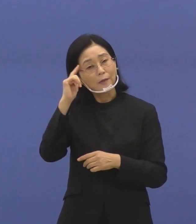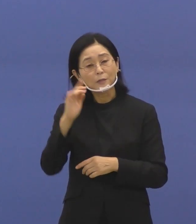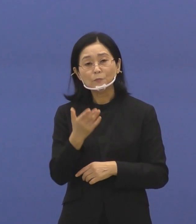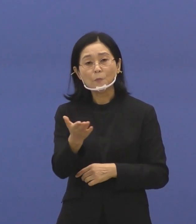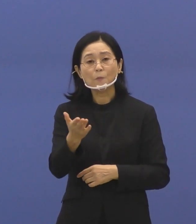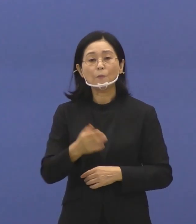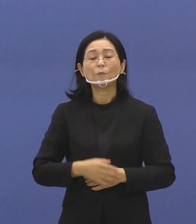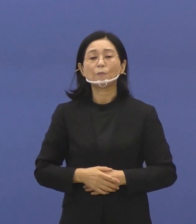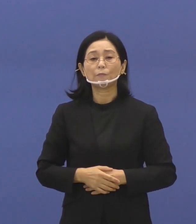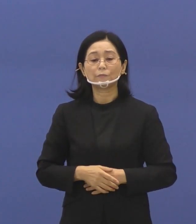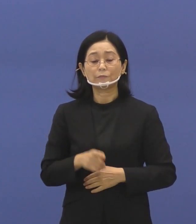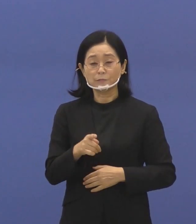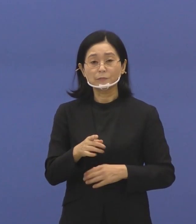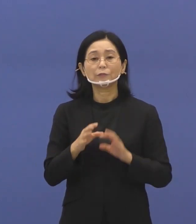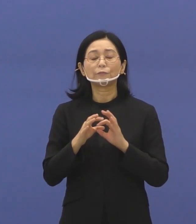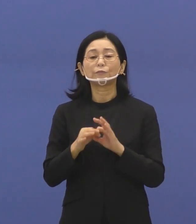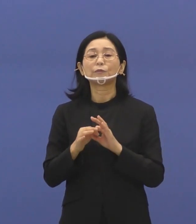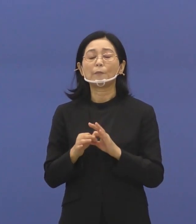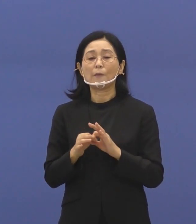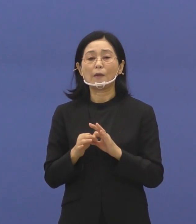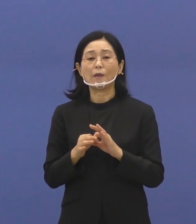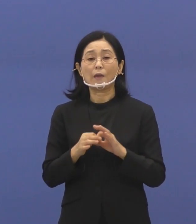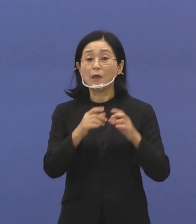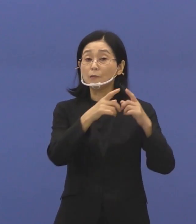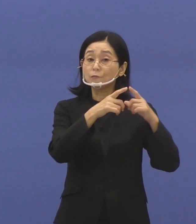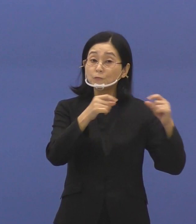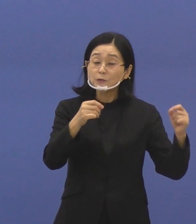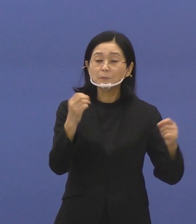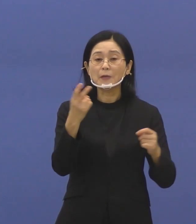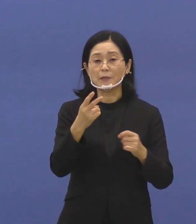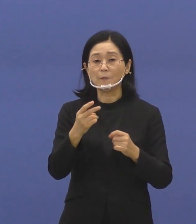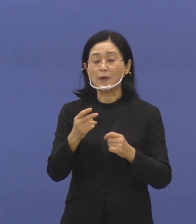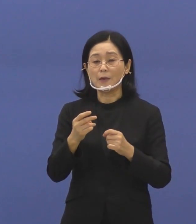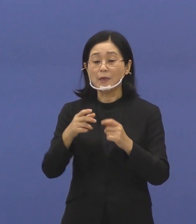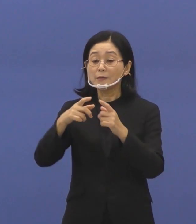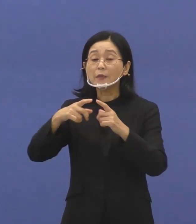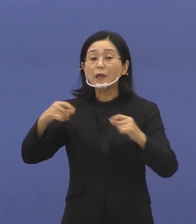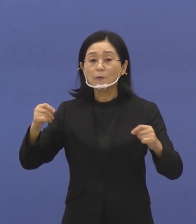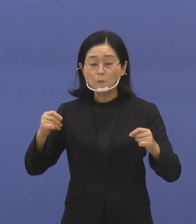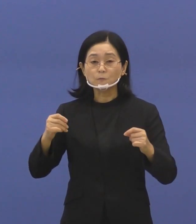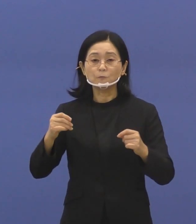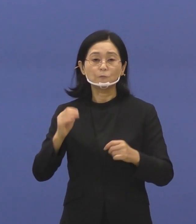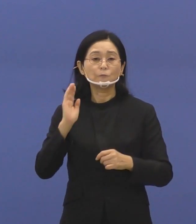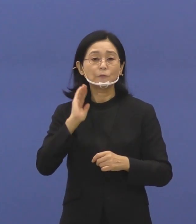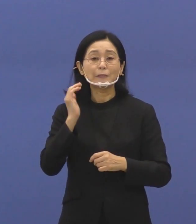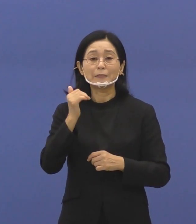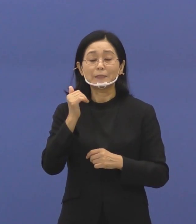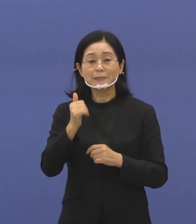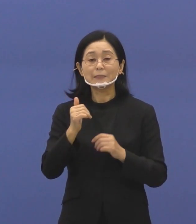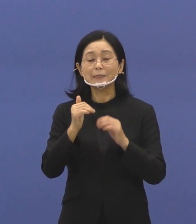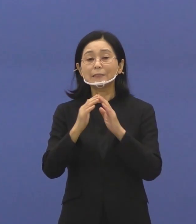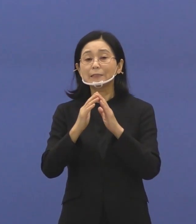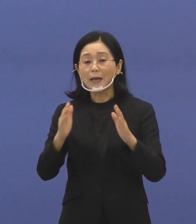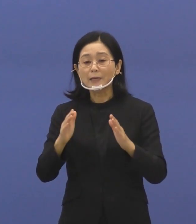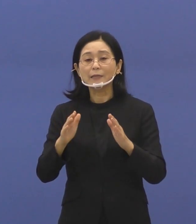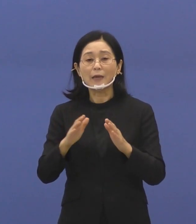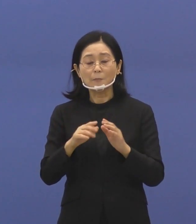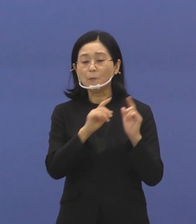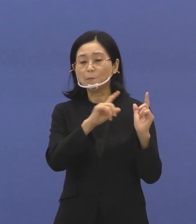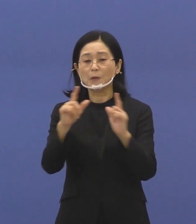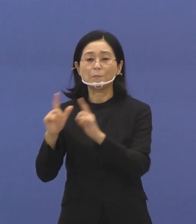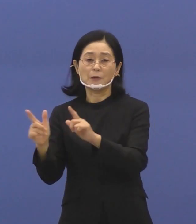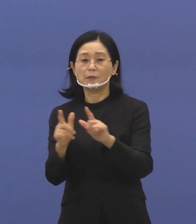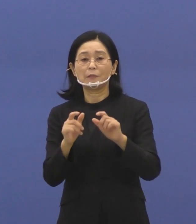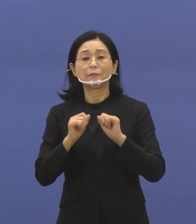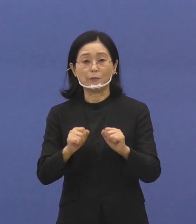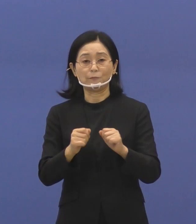国全体、政府の方からも、また全国知事会からもこう発信しているように、基本的な感染対策の